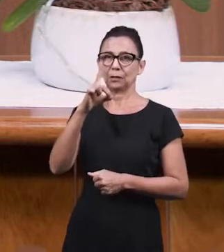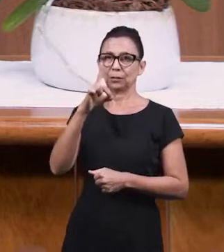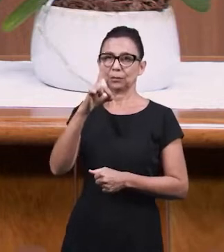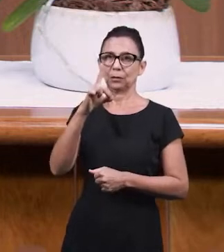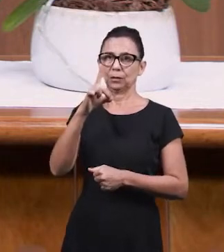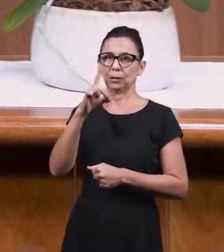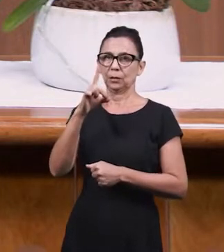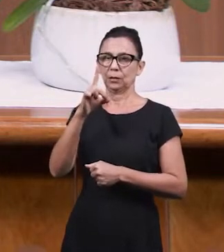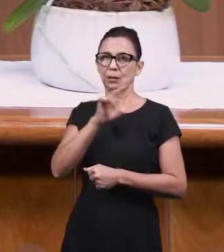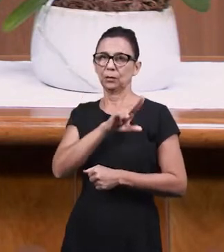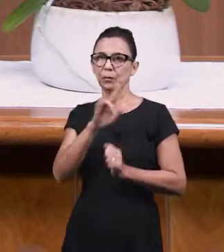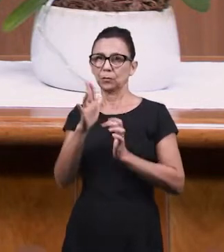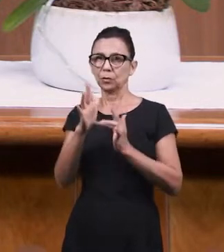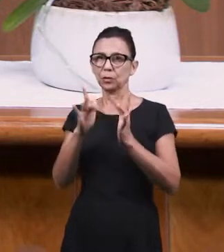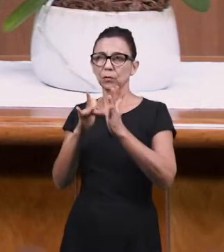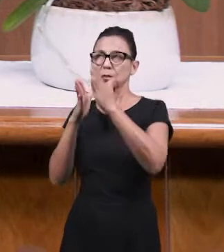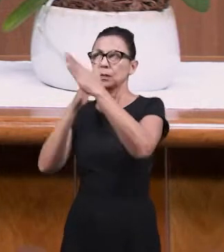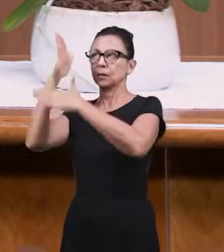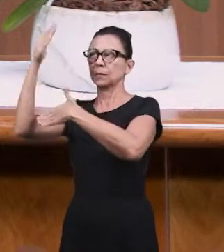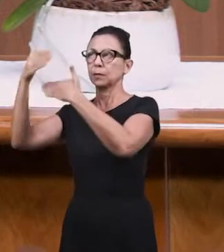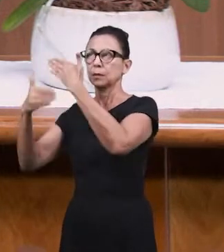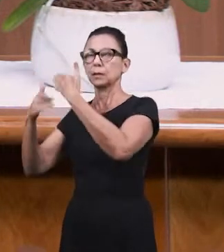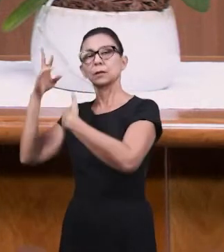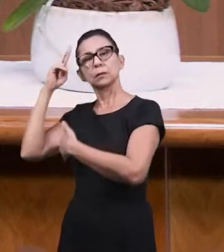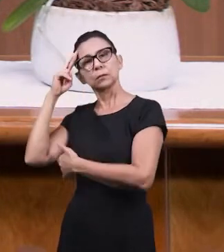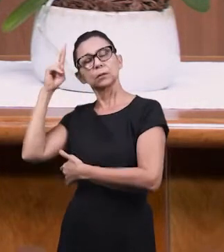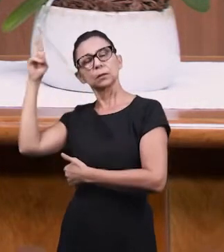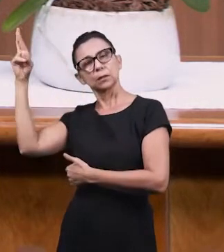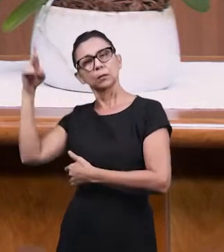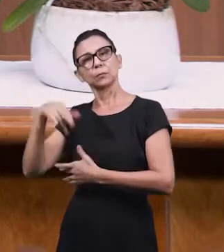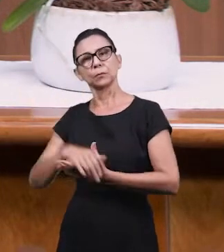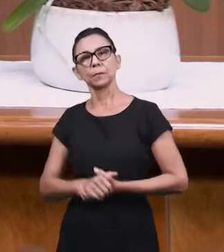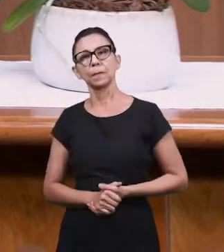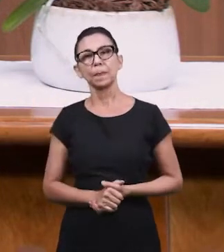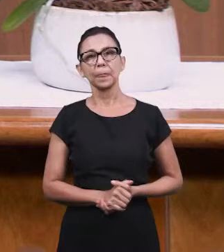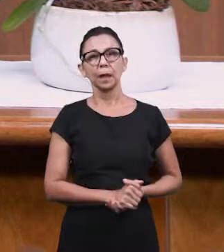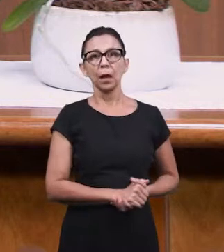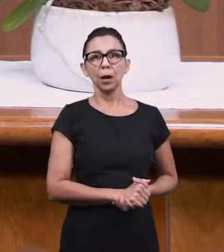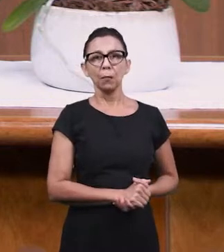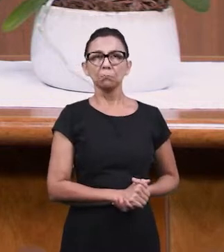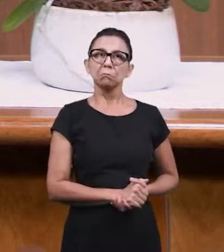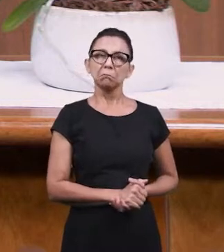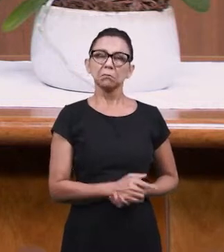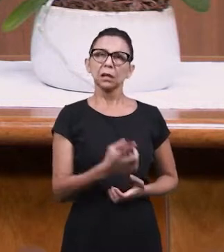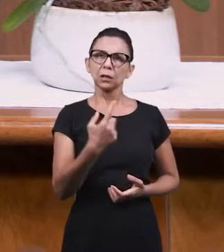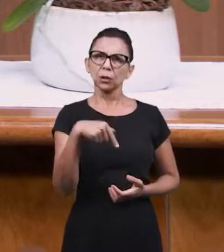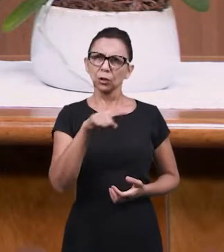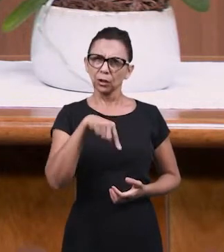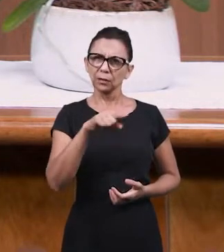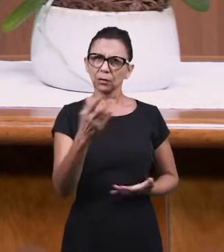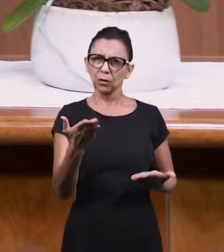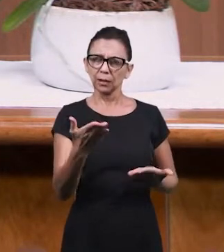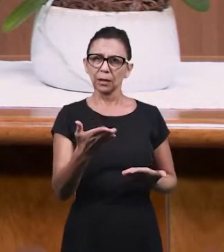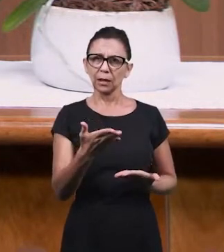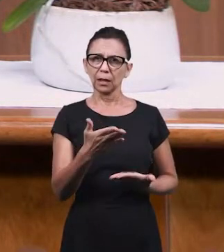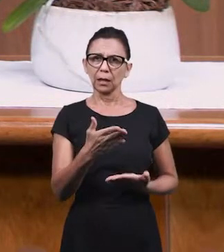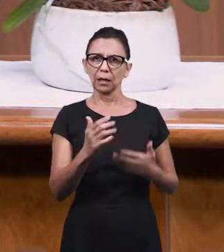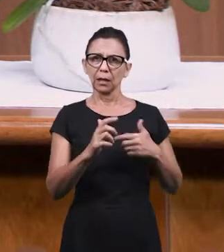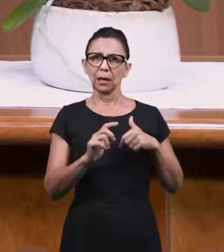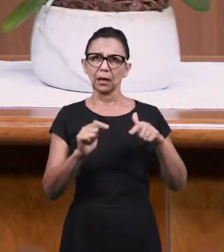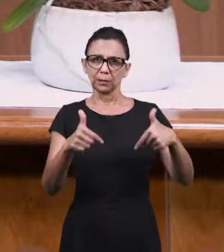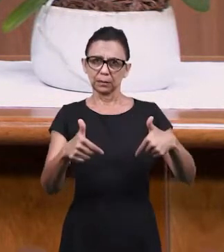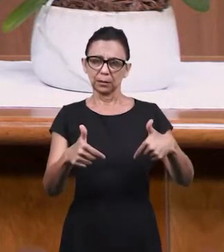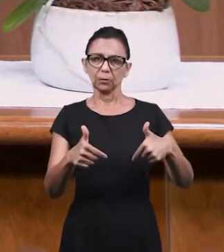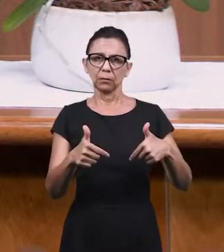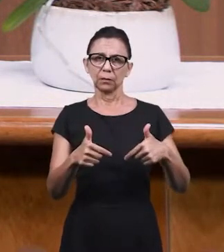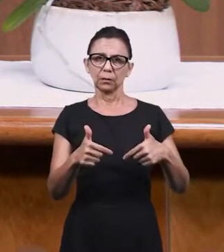Seigneur. Et nous sommes des sacrificateurs et chacun d'entre nous a une fonction.